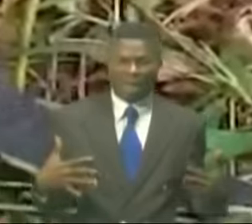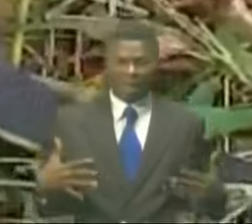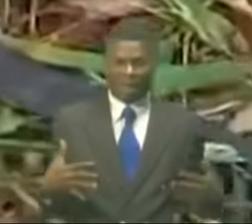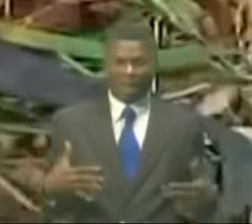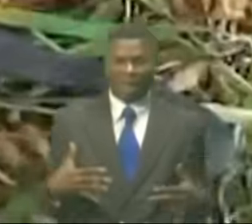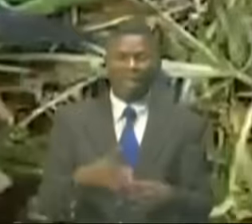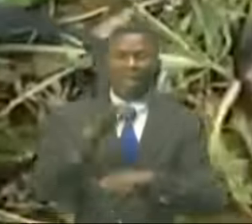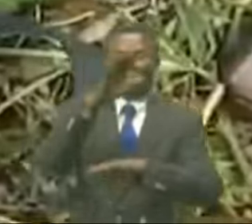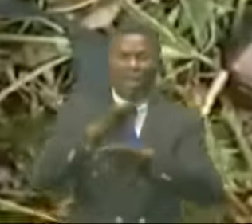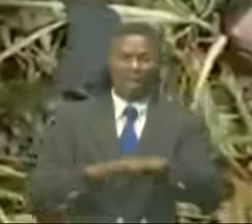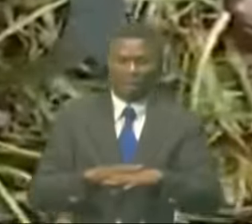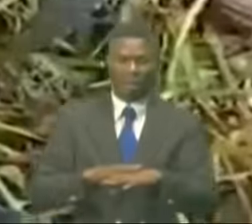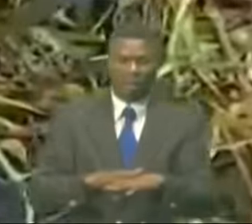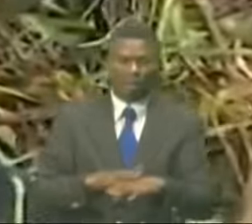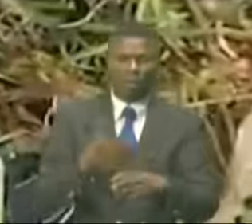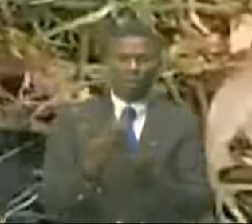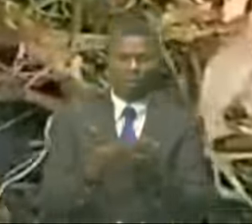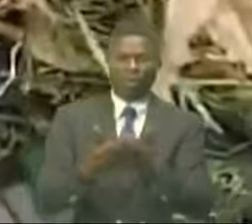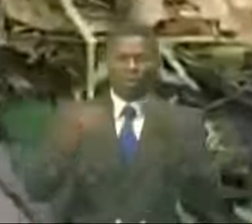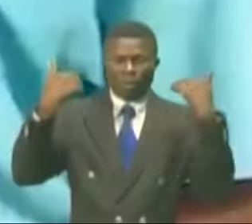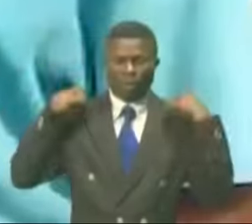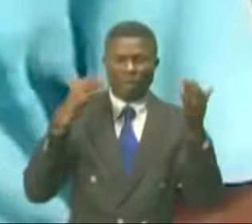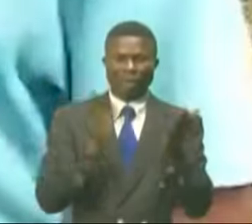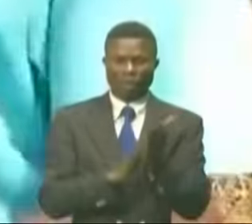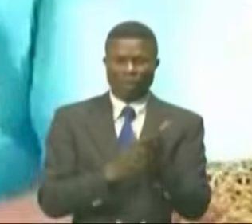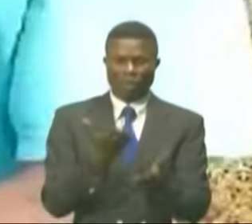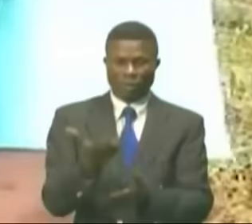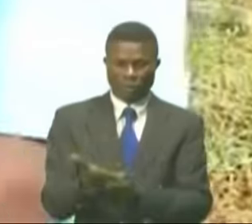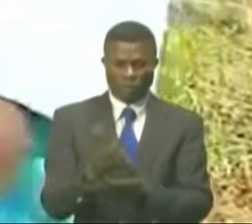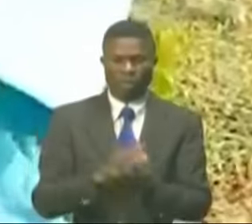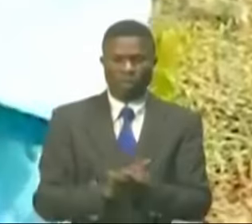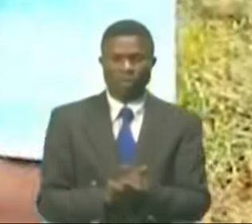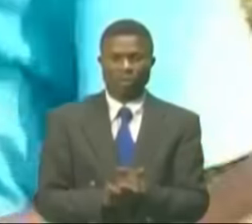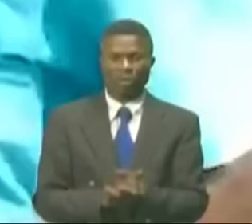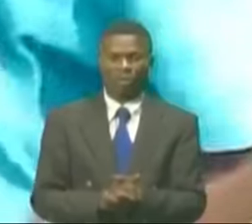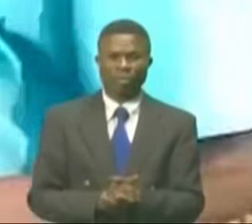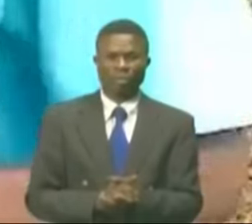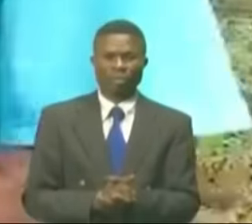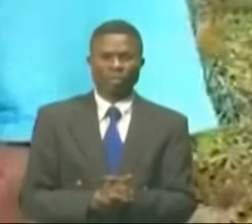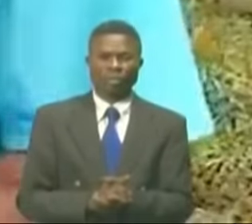ont interpellé en premier les autorités de l'école.